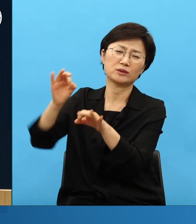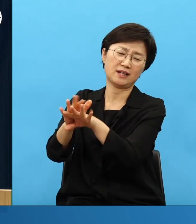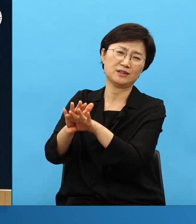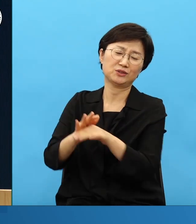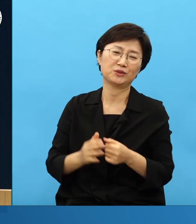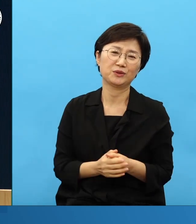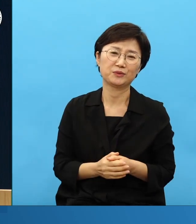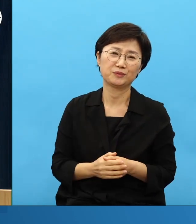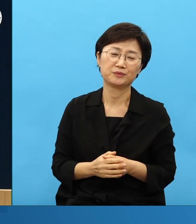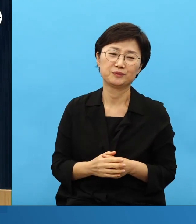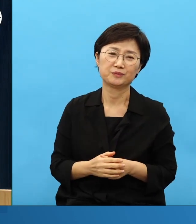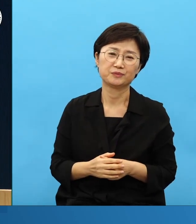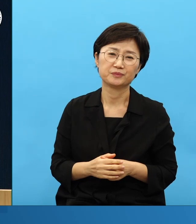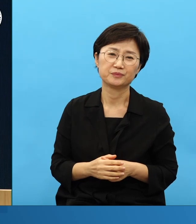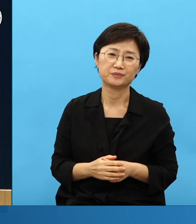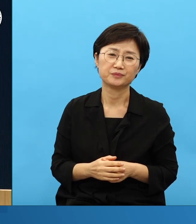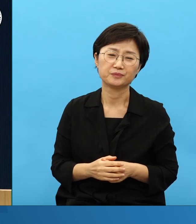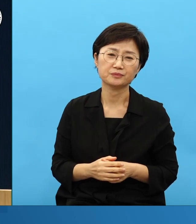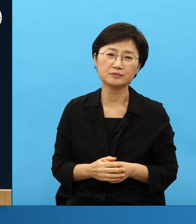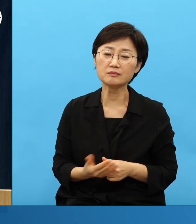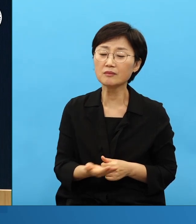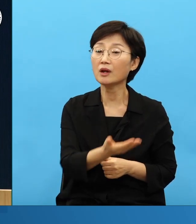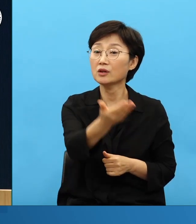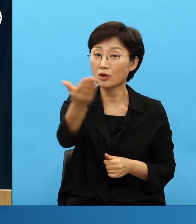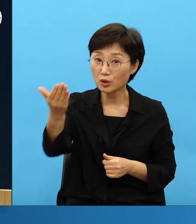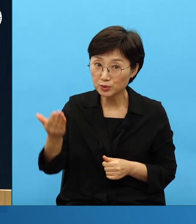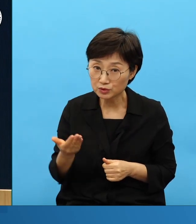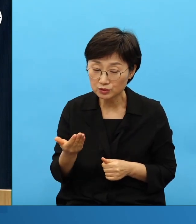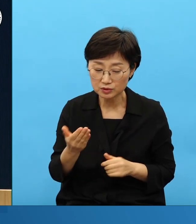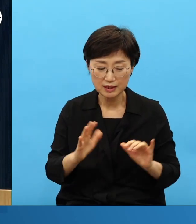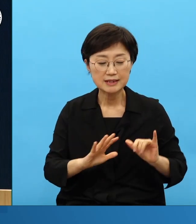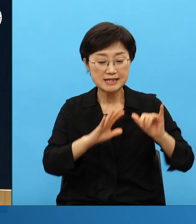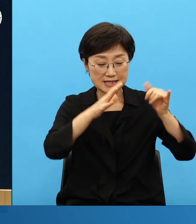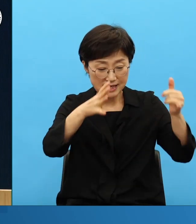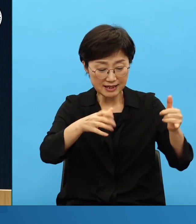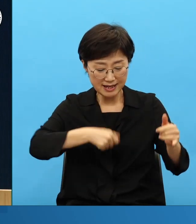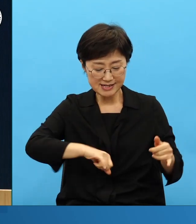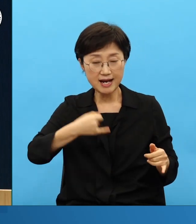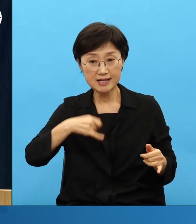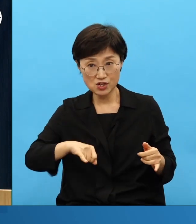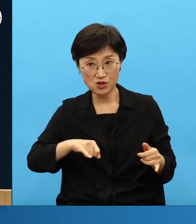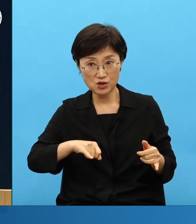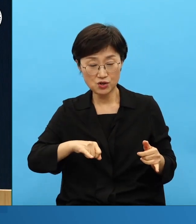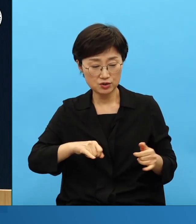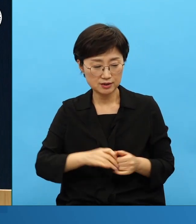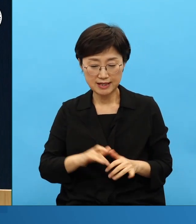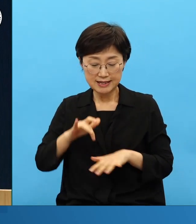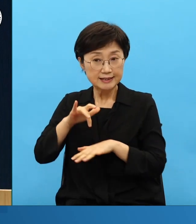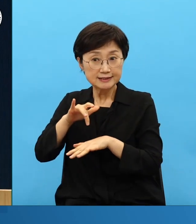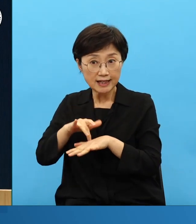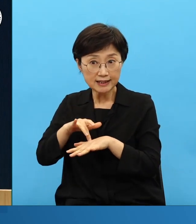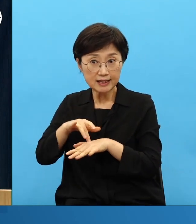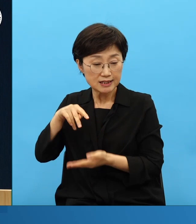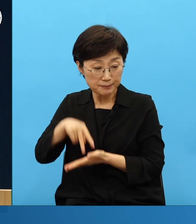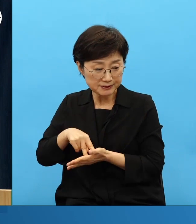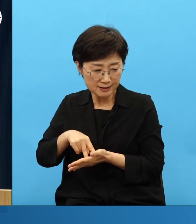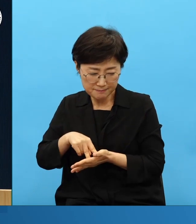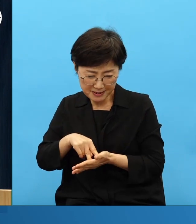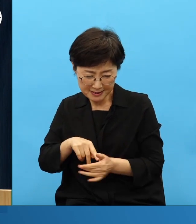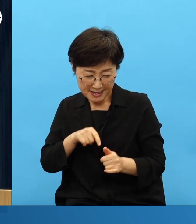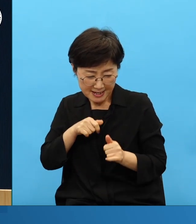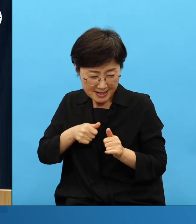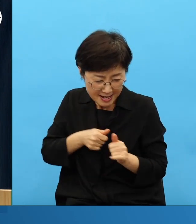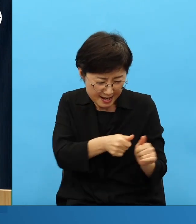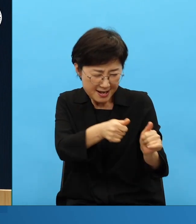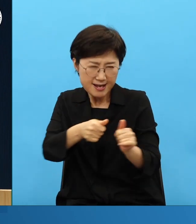about a tremendous spiritual result. 여러분과 전 세계와 후대를 끝까지 멸망시키는 흑암 세력은 잘 알고 있습니다. 이 언약을